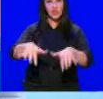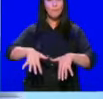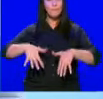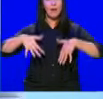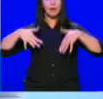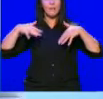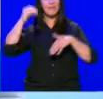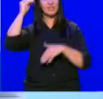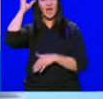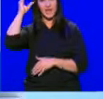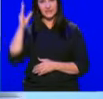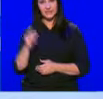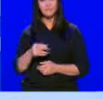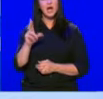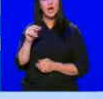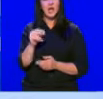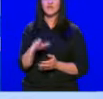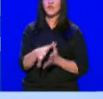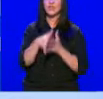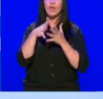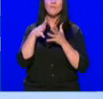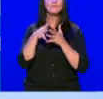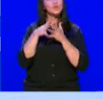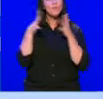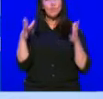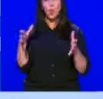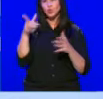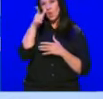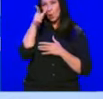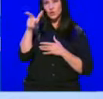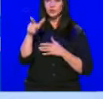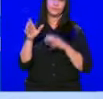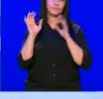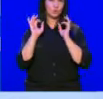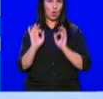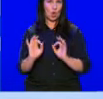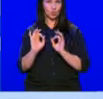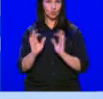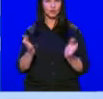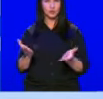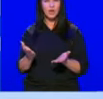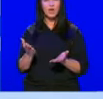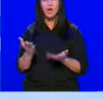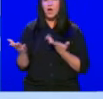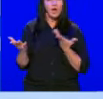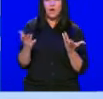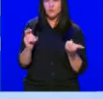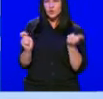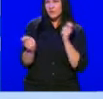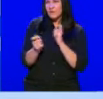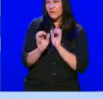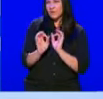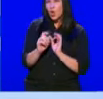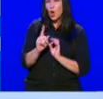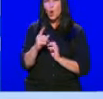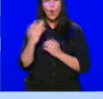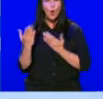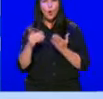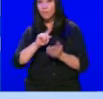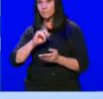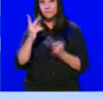парламентаризъм. Казвате, твърде много са се отдалечили. Точно така. В какво са се превърнали всъщност? Кой кого